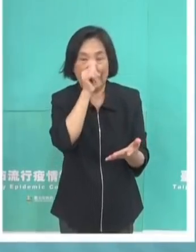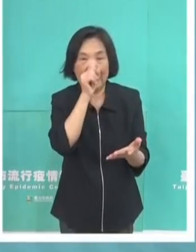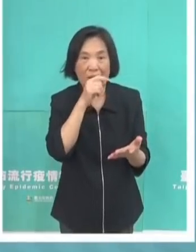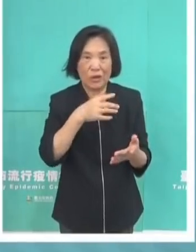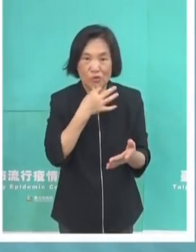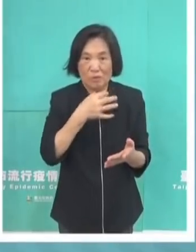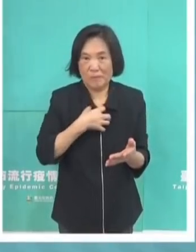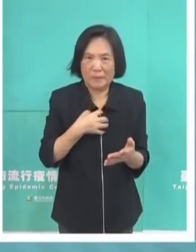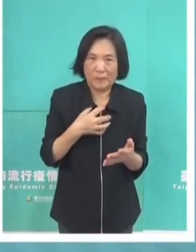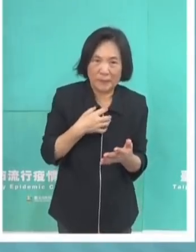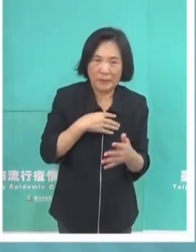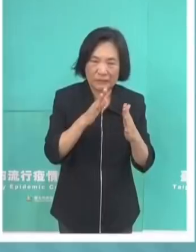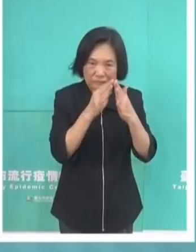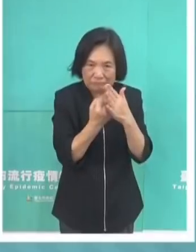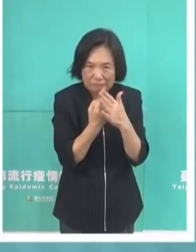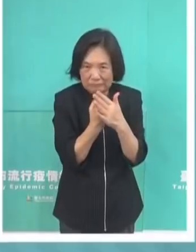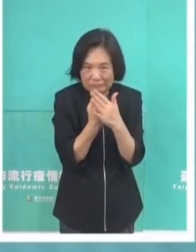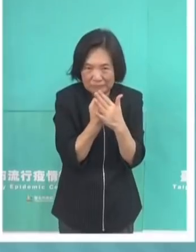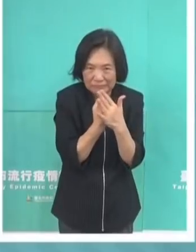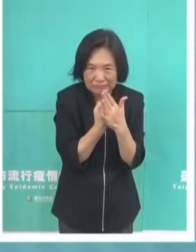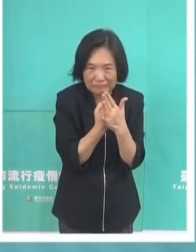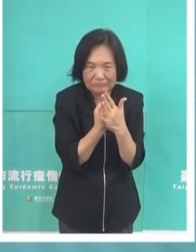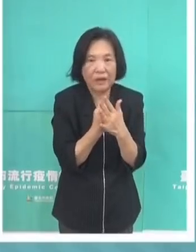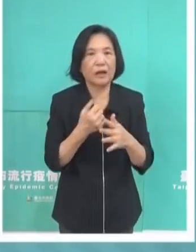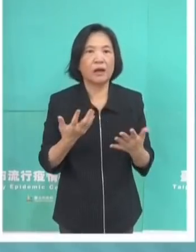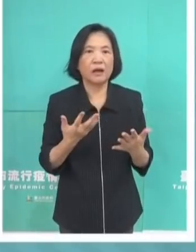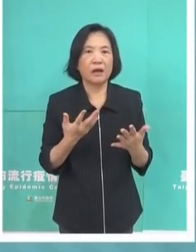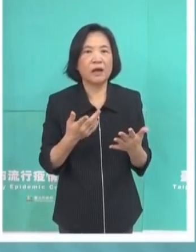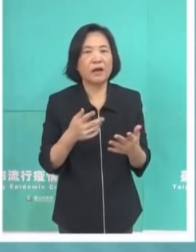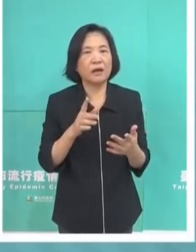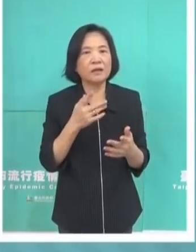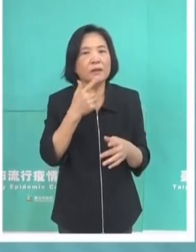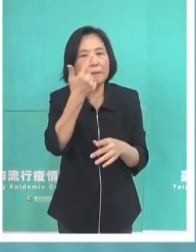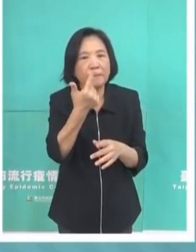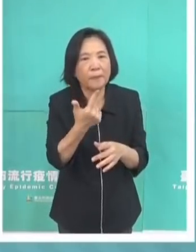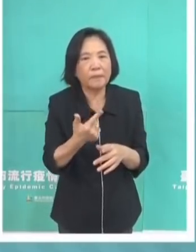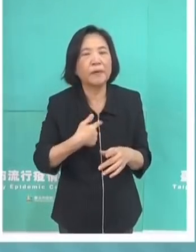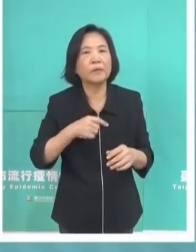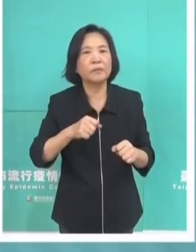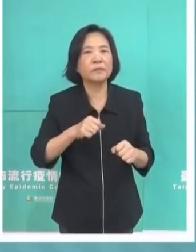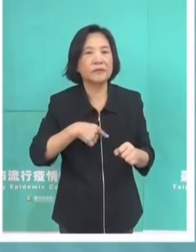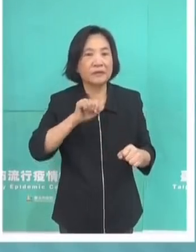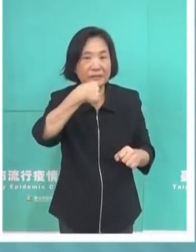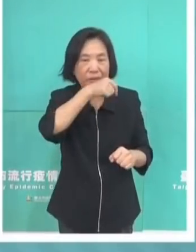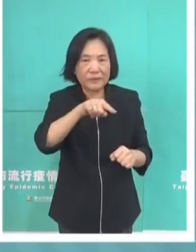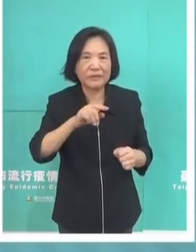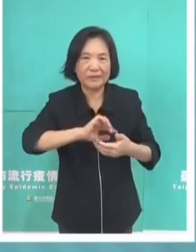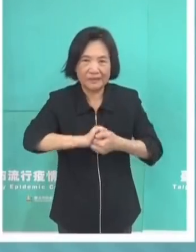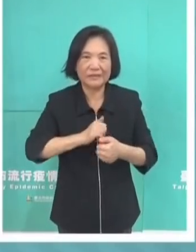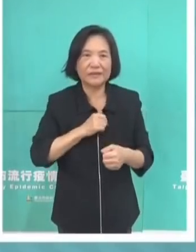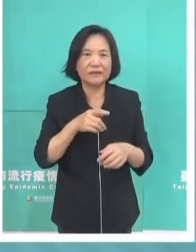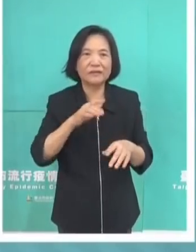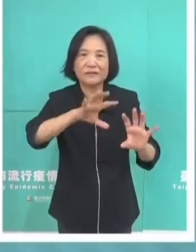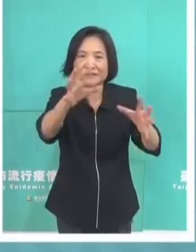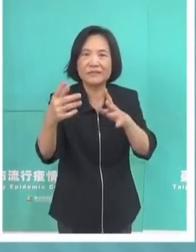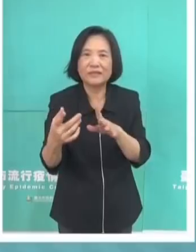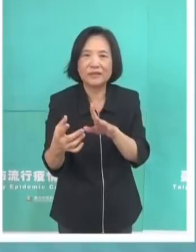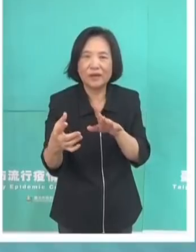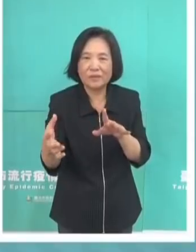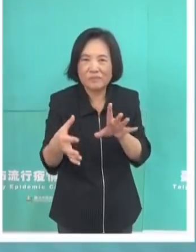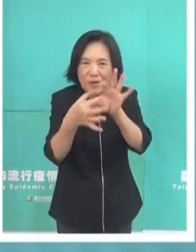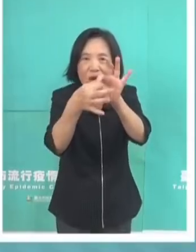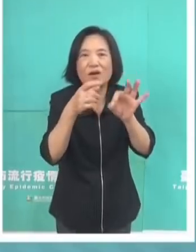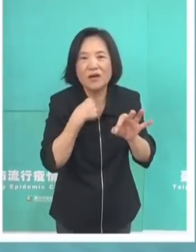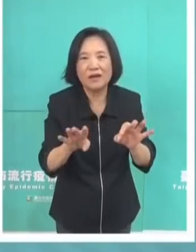出。他说是这样的啊、慢慢的我们这个国家还是要务实的。什么意思？你知